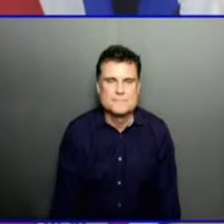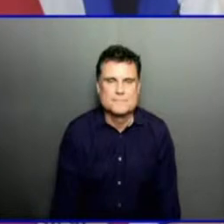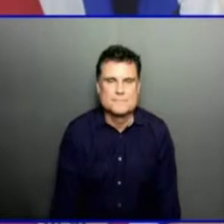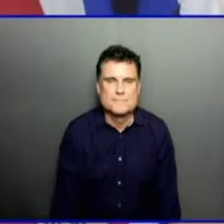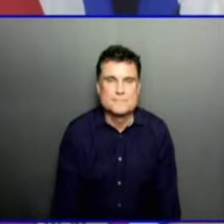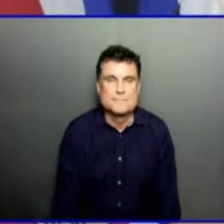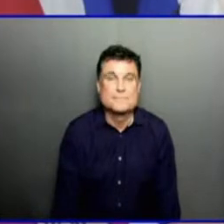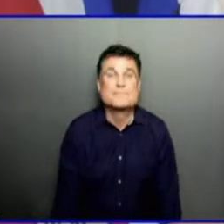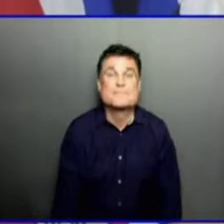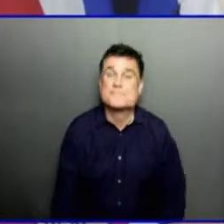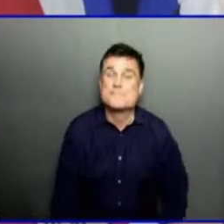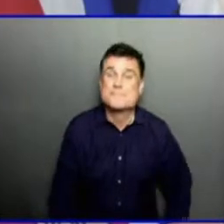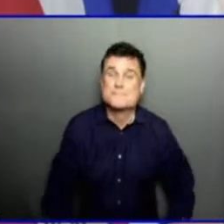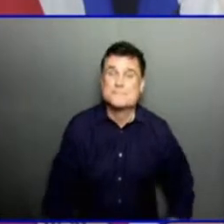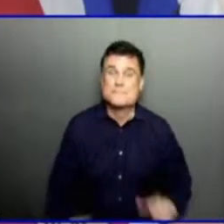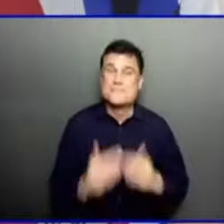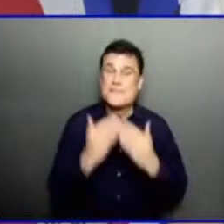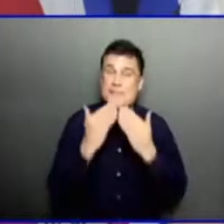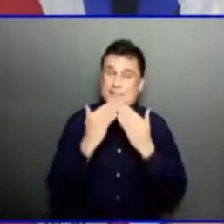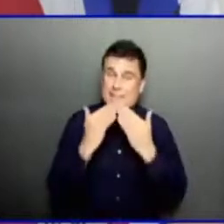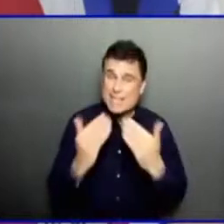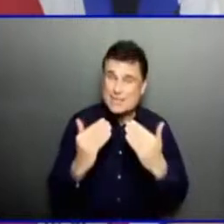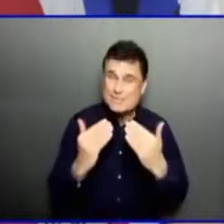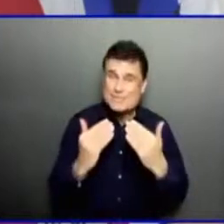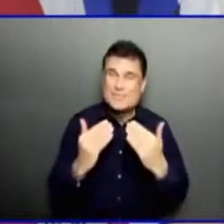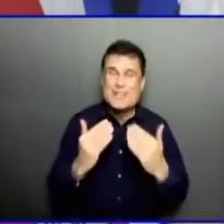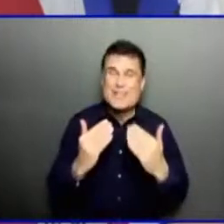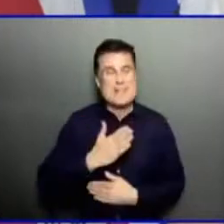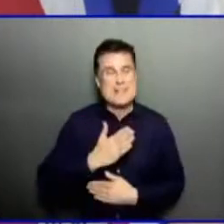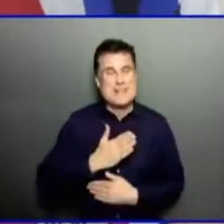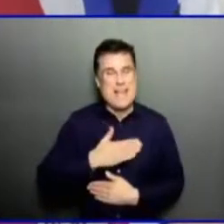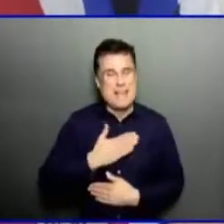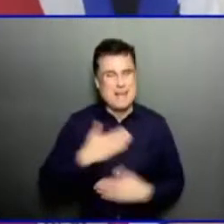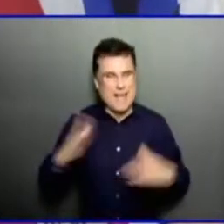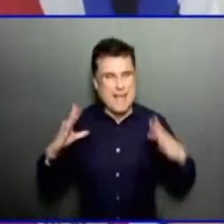储存啊都更好。 Happy holidays.